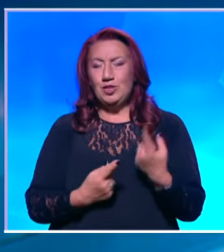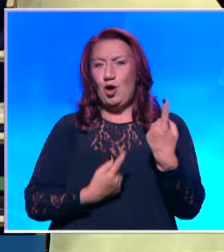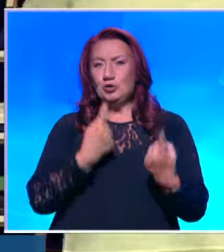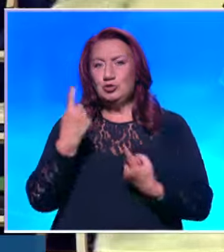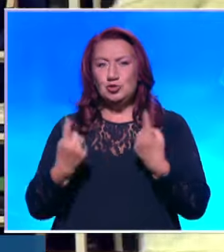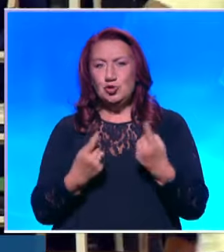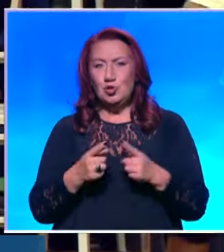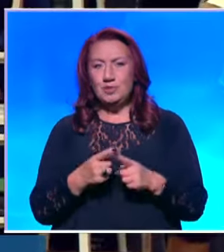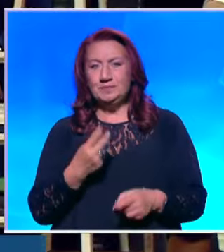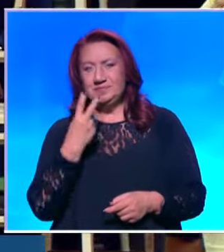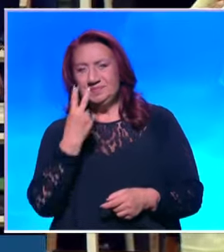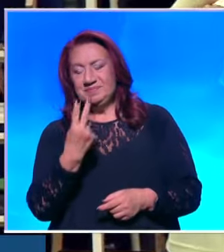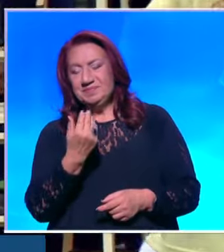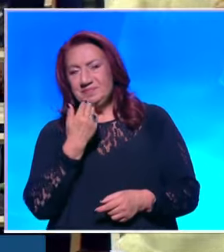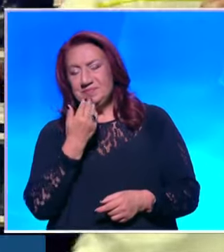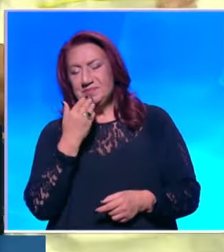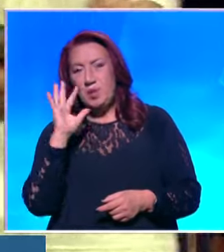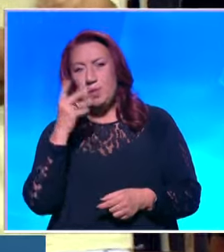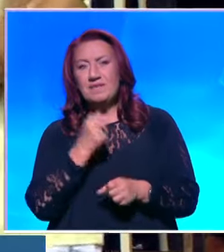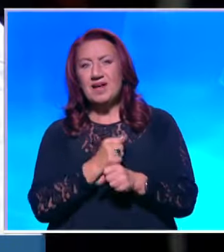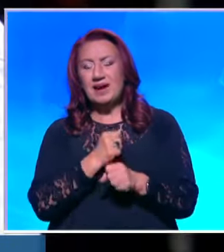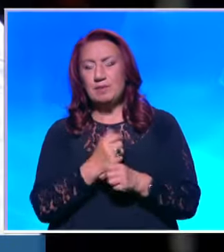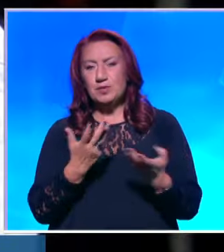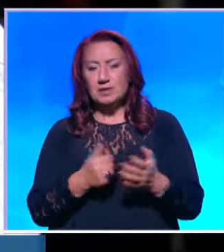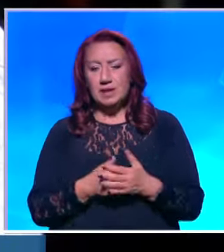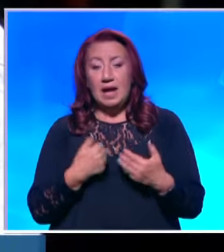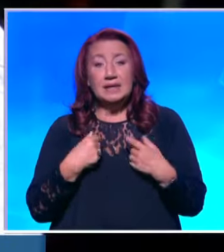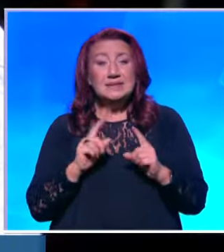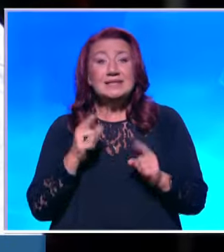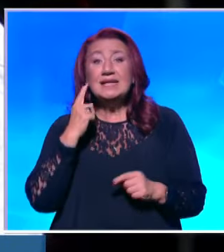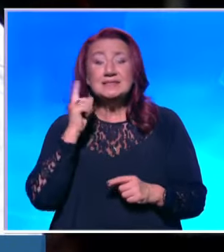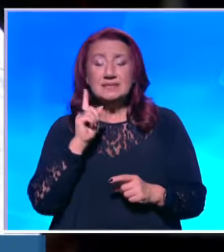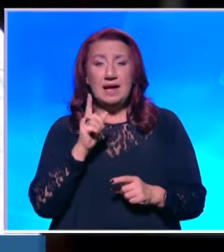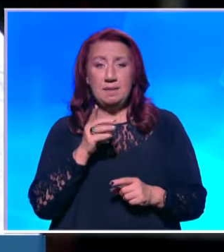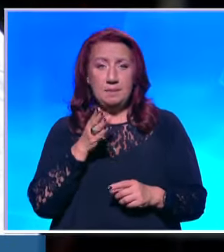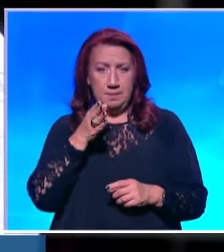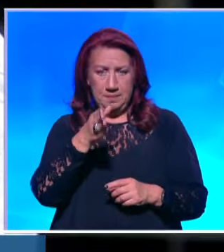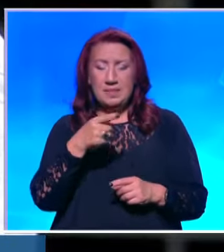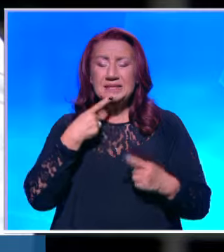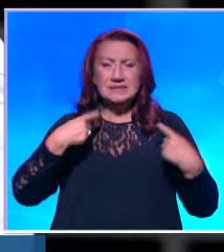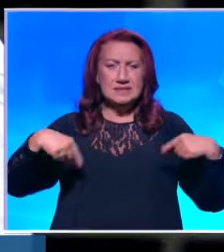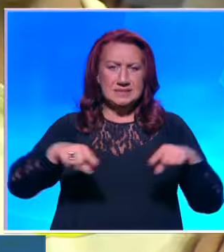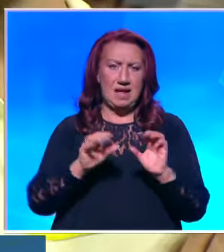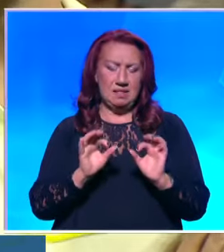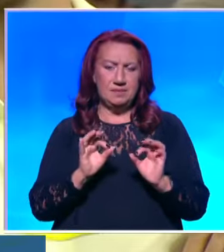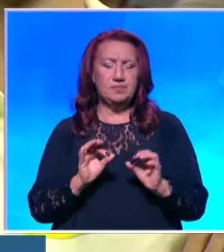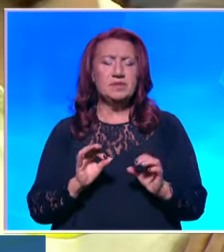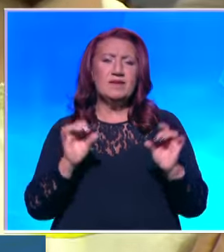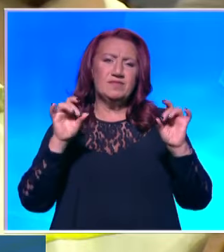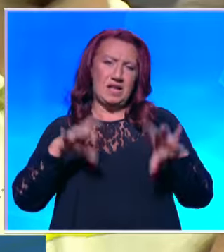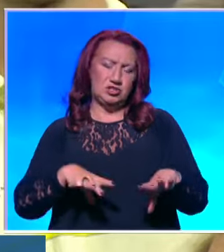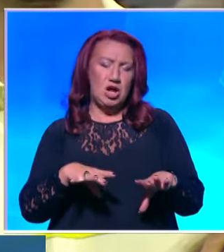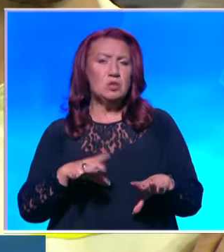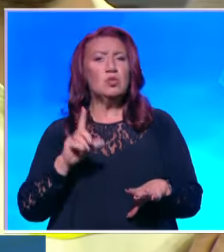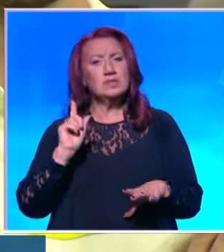нашенски аз не знаех дори че се е случило това в залата защото първоначалната идея светльо беше аз да бъда